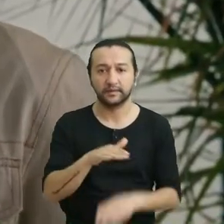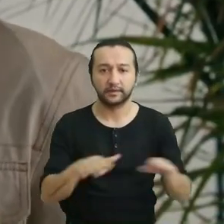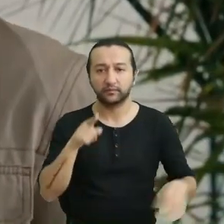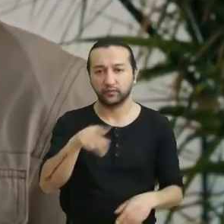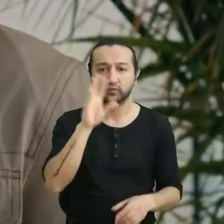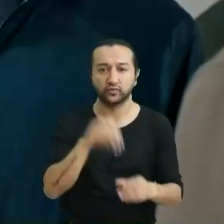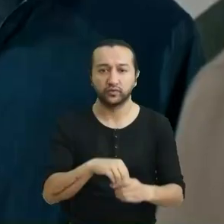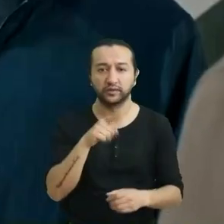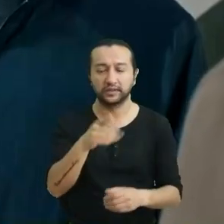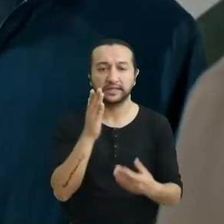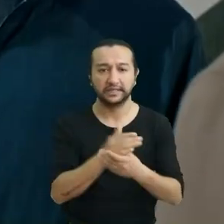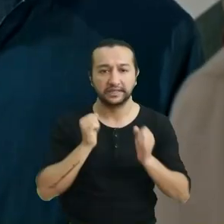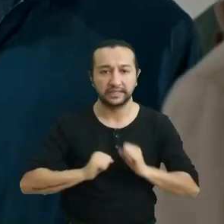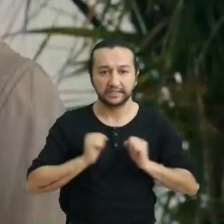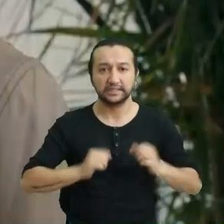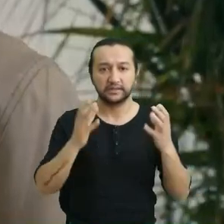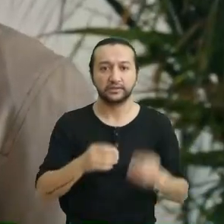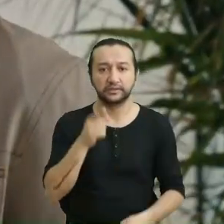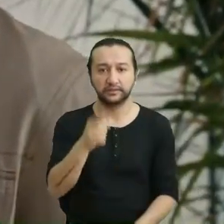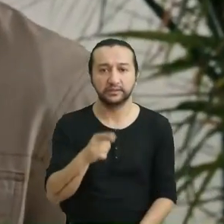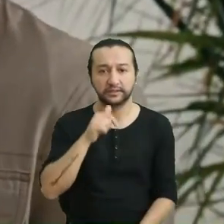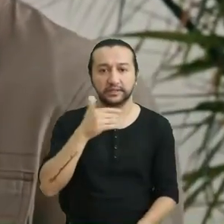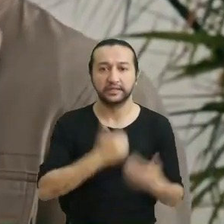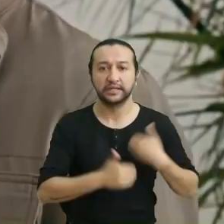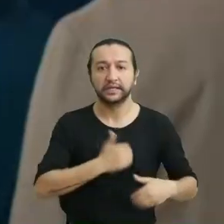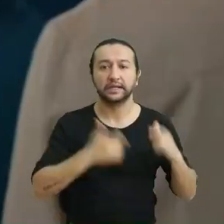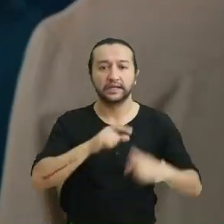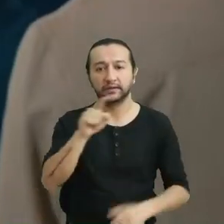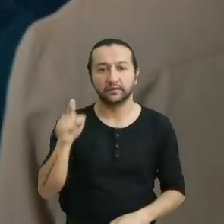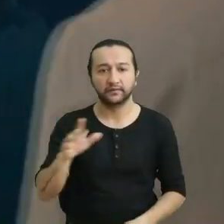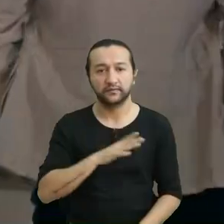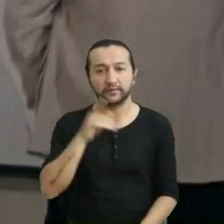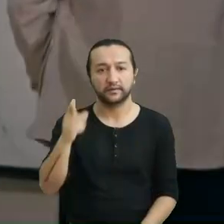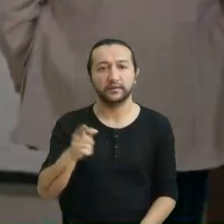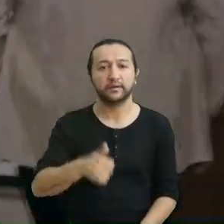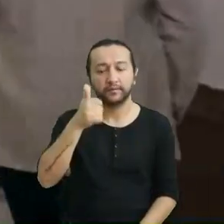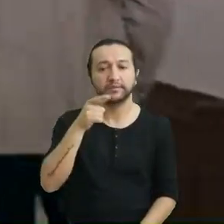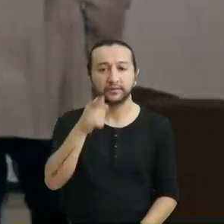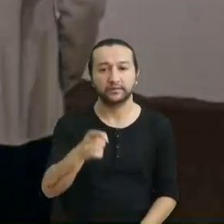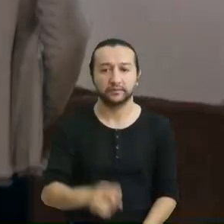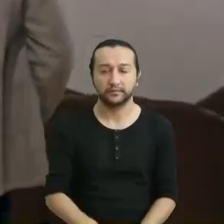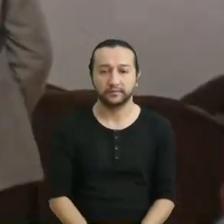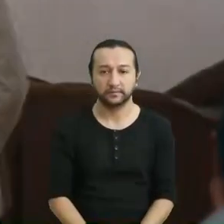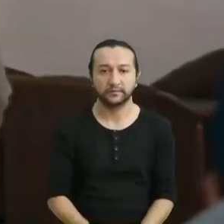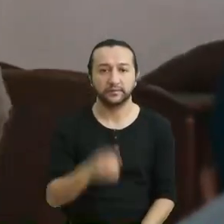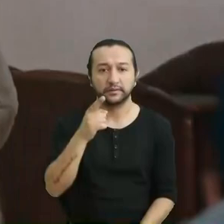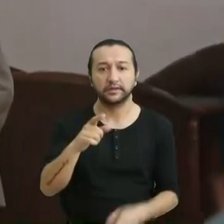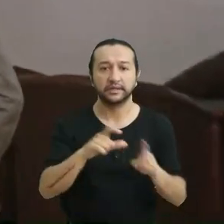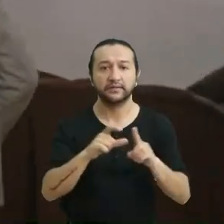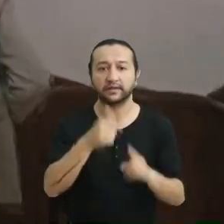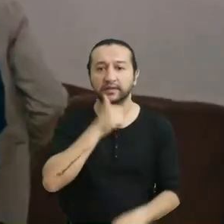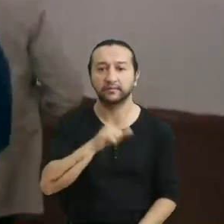Tamam bu son. Derslerine çalışsın. Yaralılar nerede? Bu tarafta. Ama başkanım. Devran